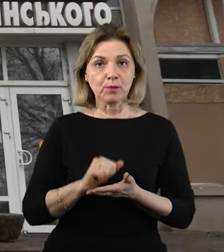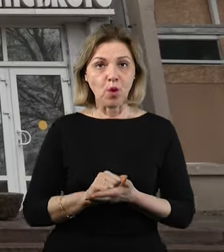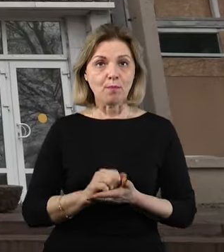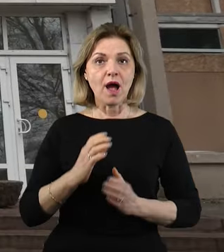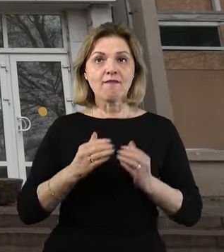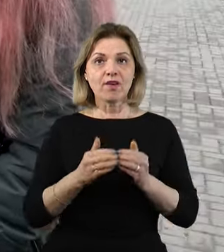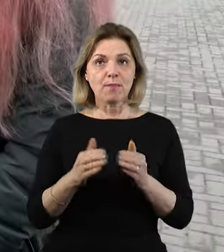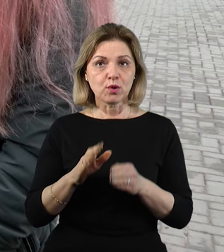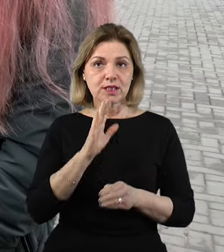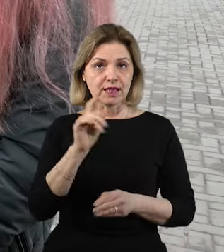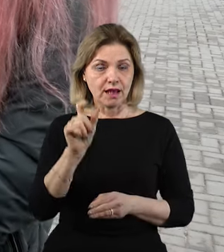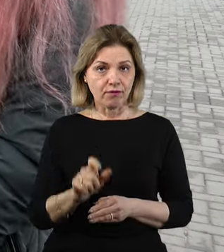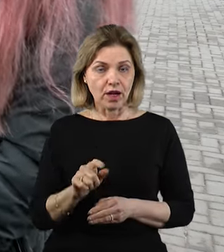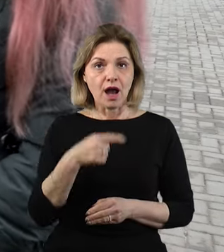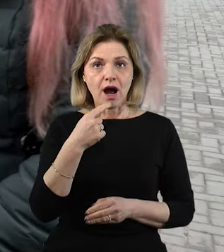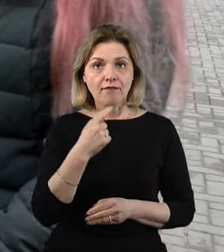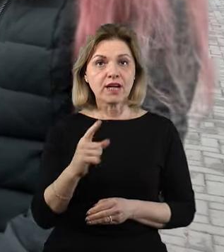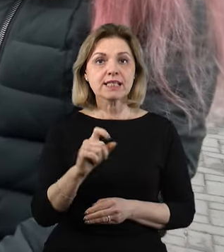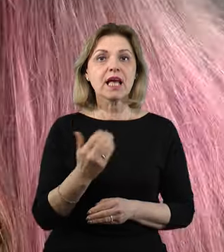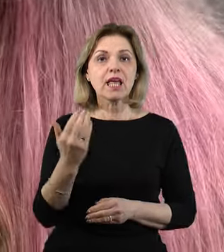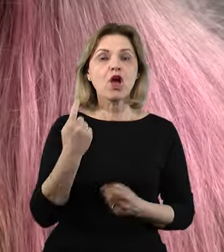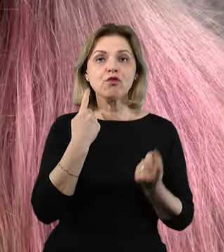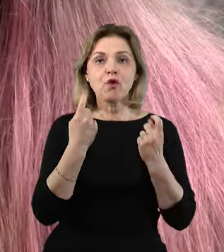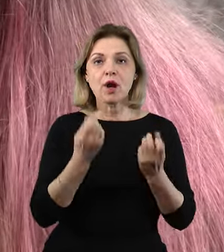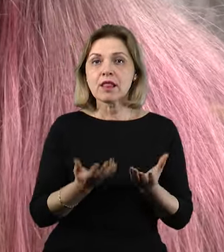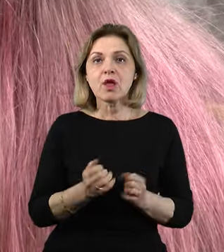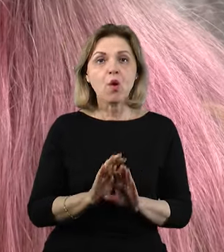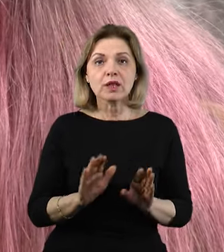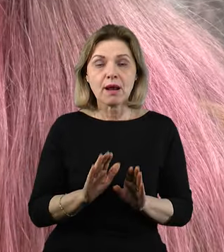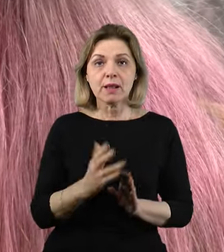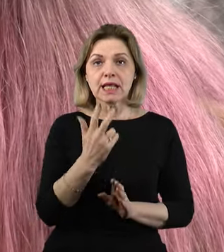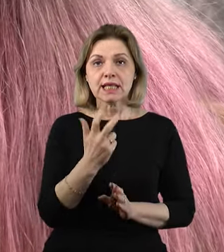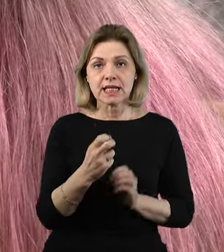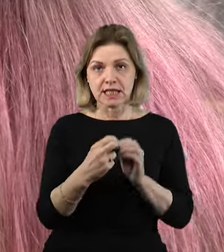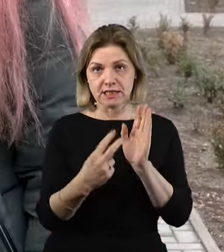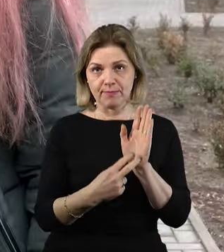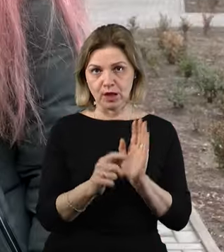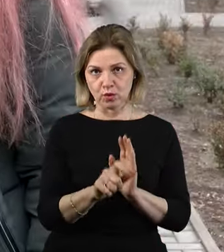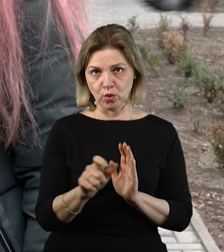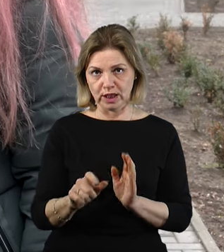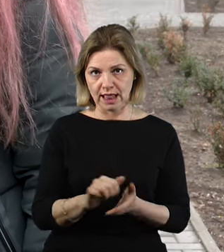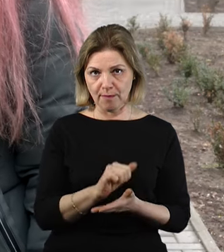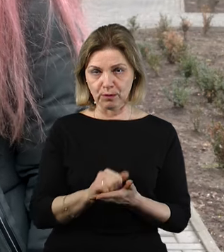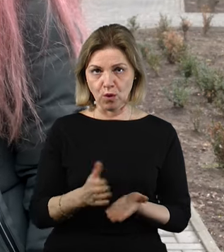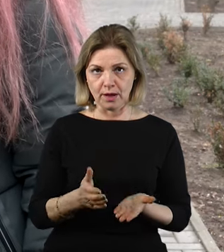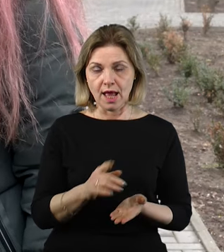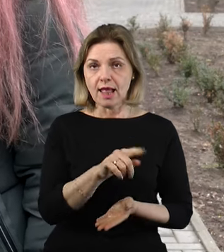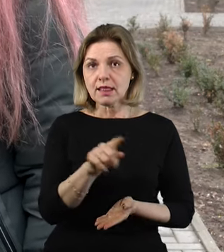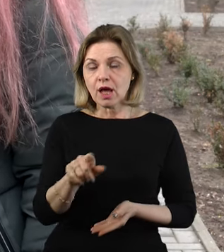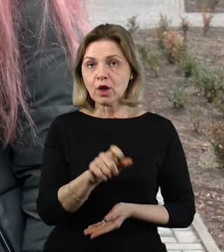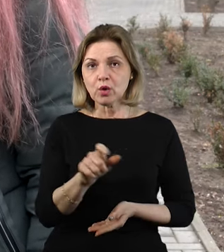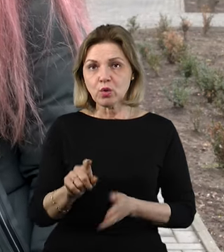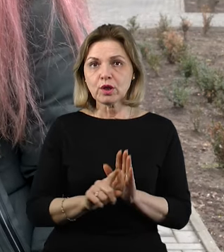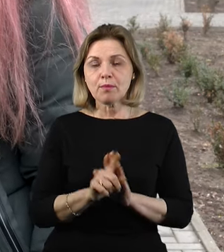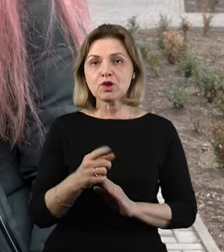і випускниця вишу Марина. Каже, за її інформацією, не отримали дипломи 317 людей. Деякі студенти починають